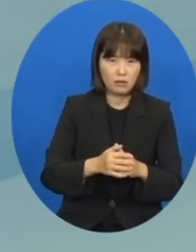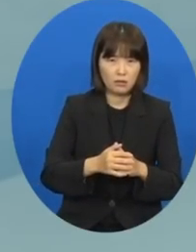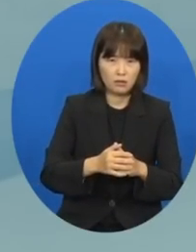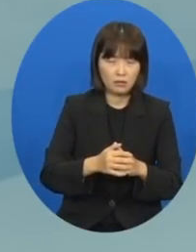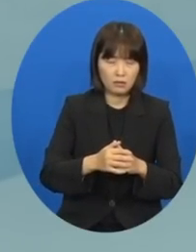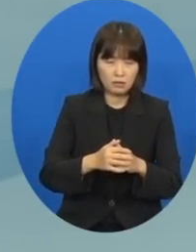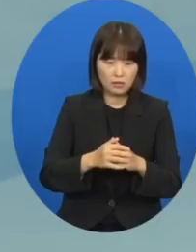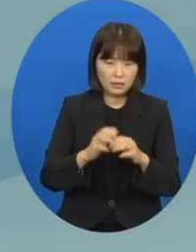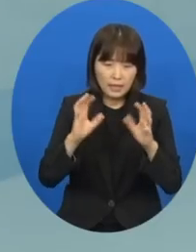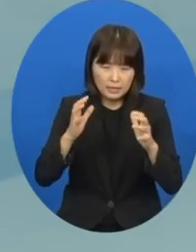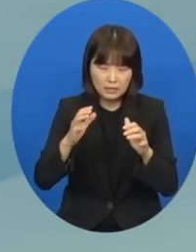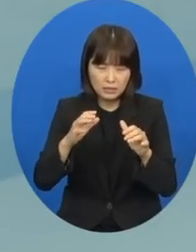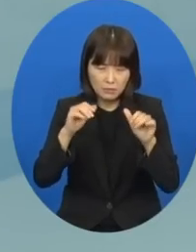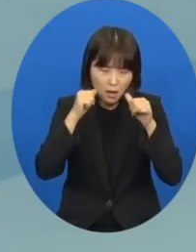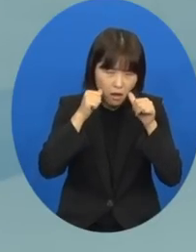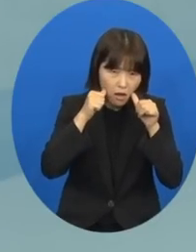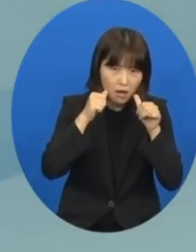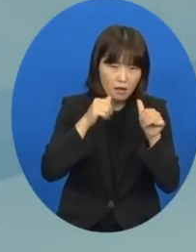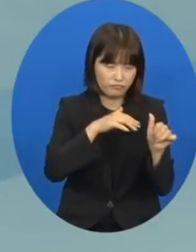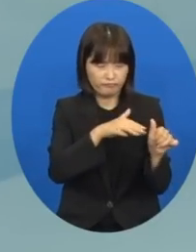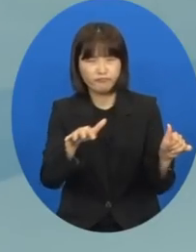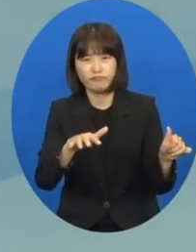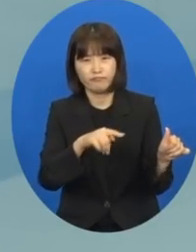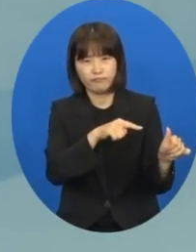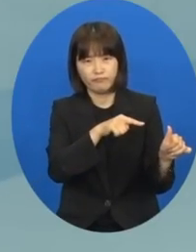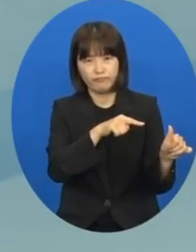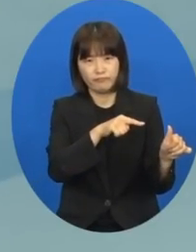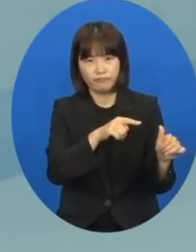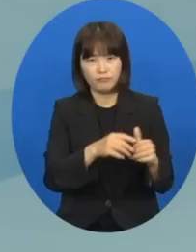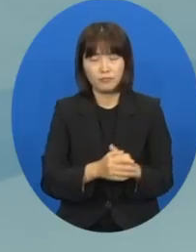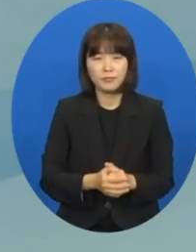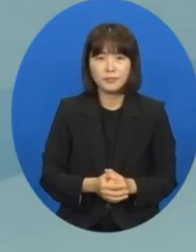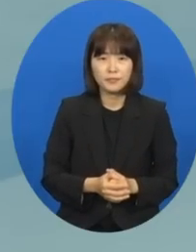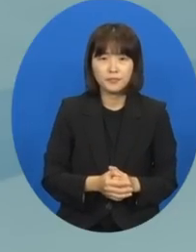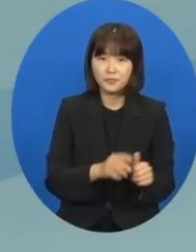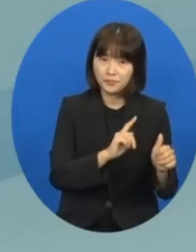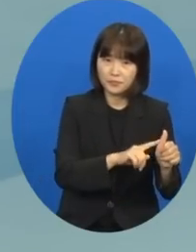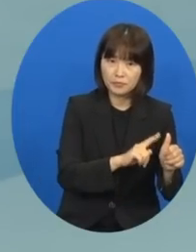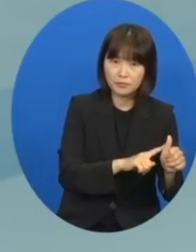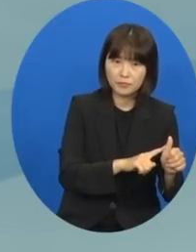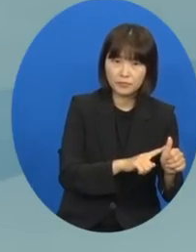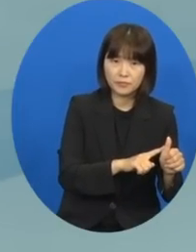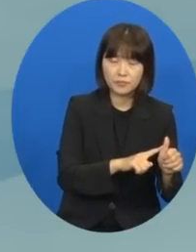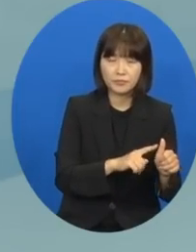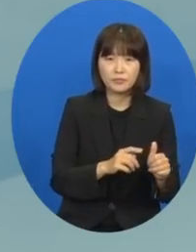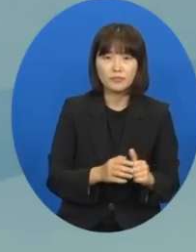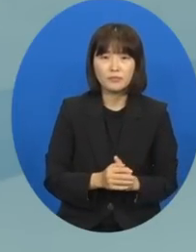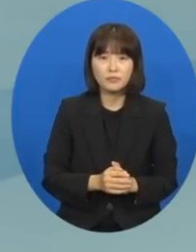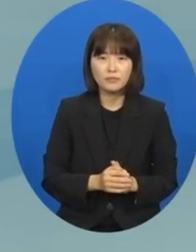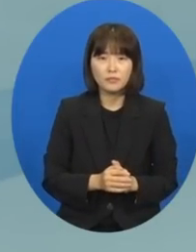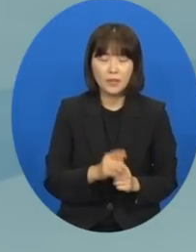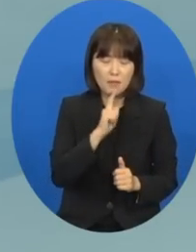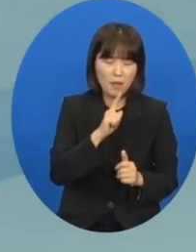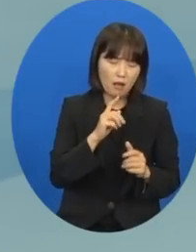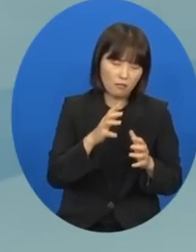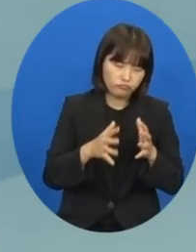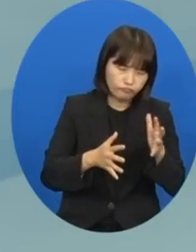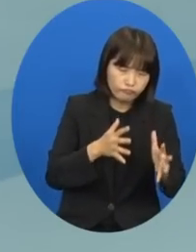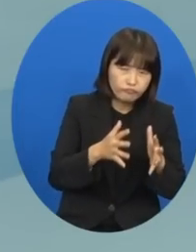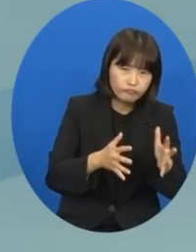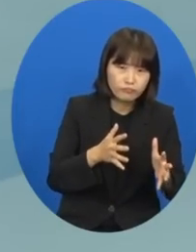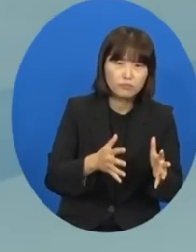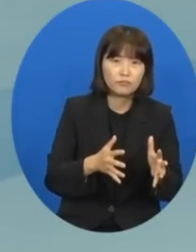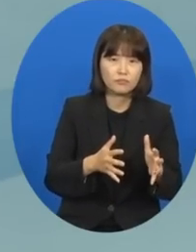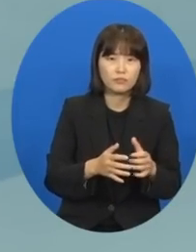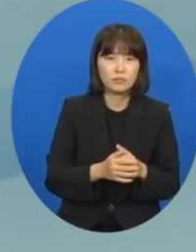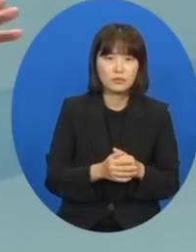태어난 아이들이겠죠. 부모에게 태어난 아이들이겠죠. 그런데 그 하민이가 이방이잖아요. 게다가 말을 잘 못해요. 그러니까 막 에베베베